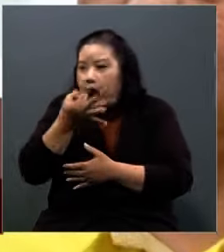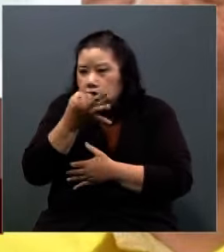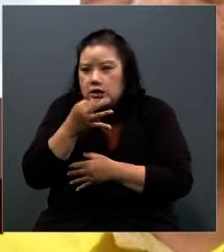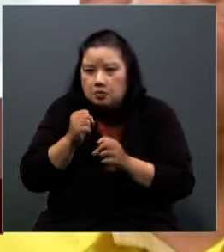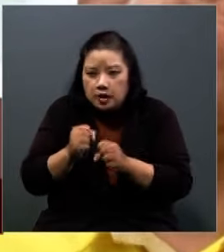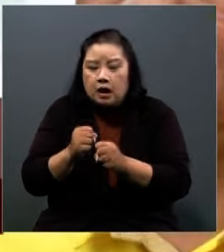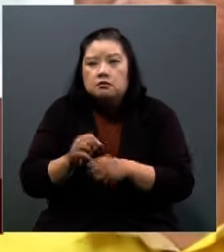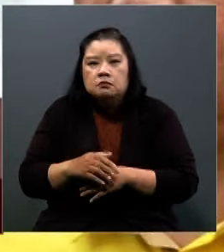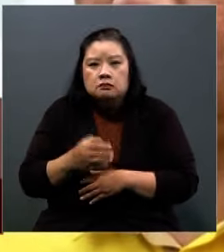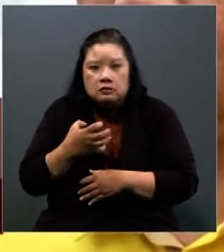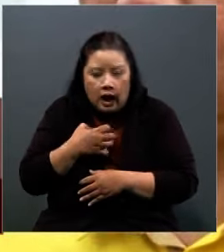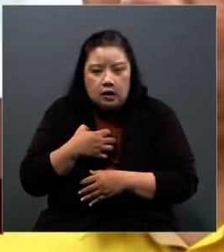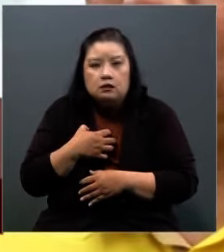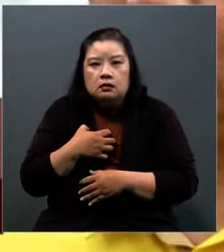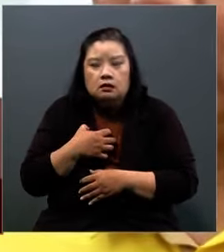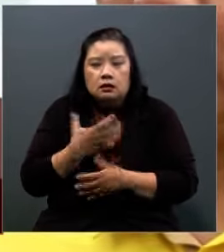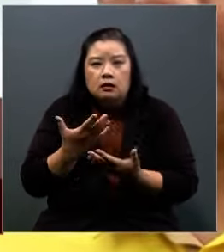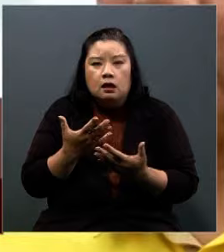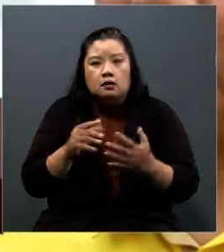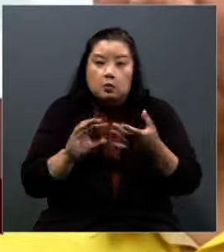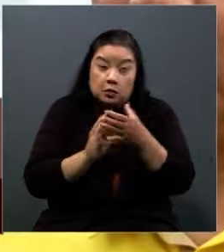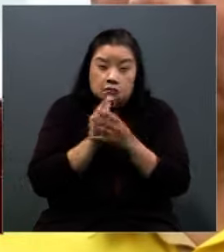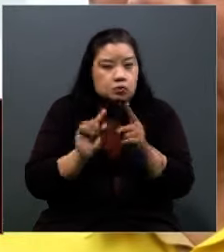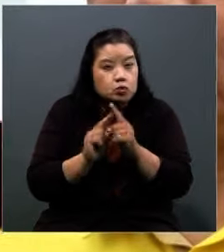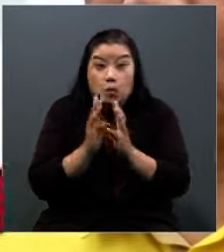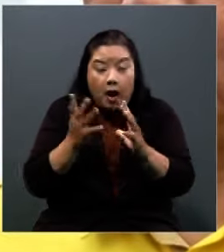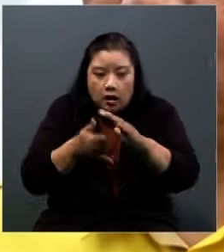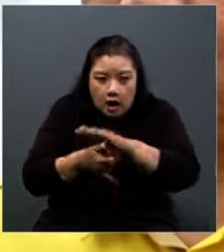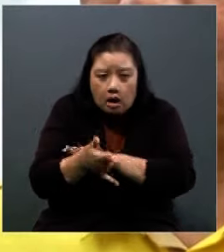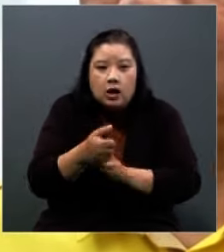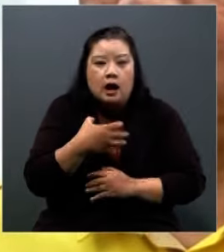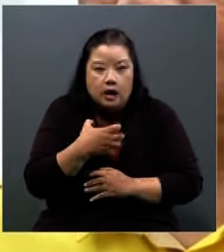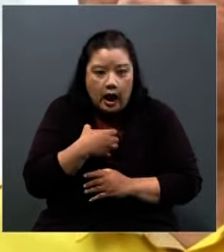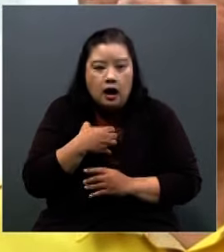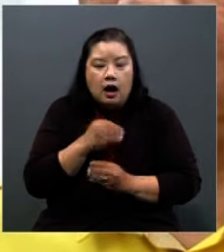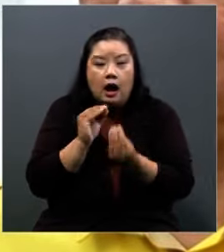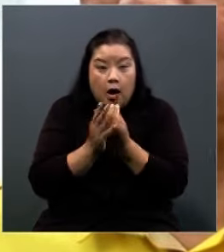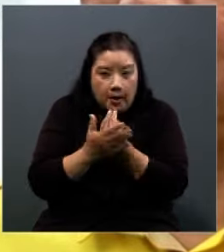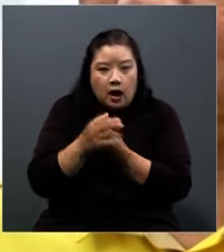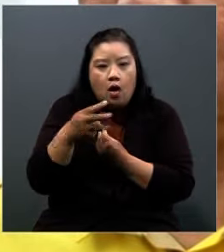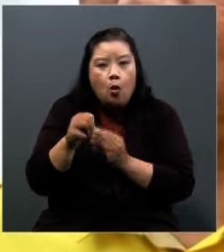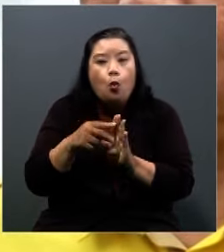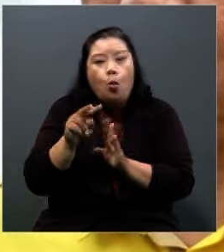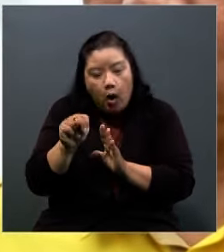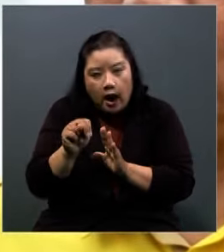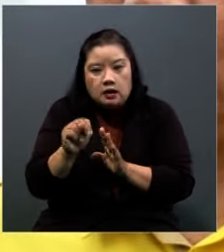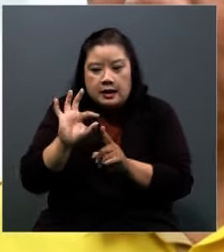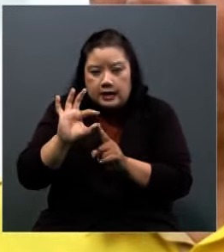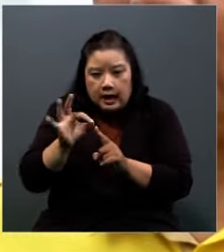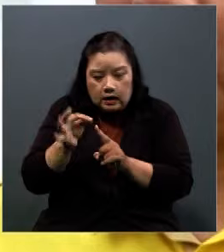เผาป่าเพื่อที่จะหาเห็ดหรือว่าผักหวานต่างๆเหล่านี้ก็ถือว่าเป็นเรื่อง